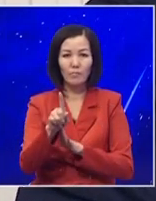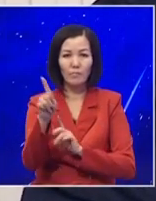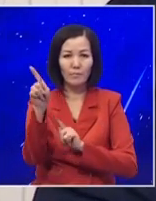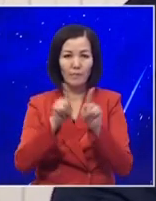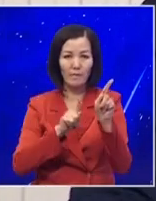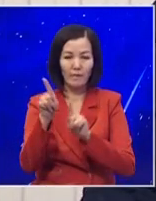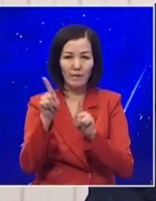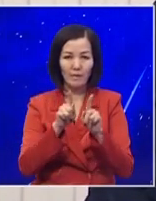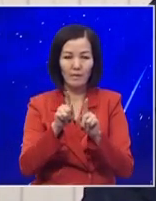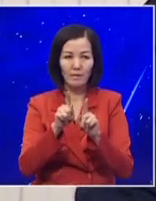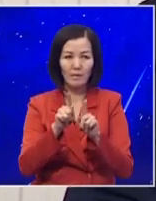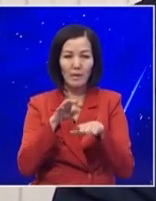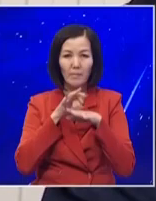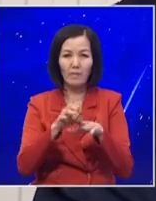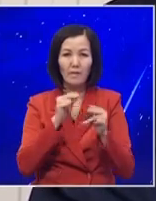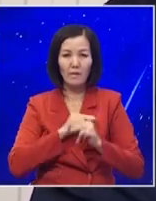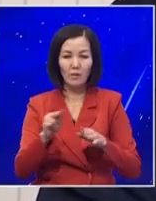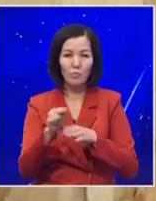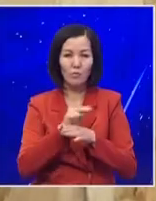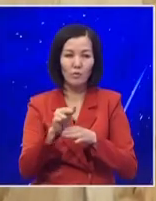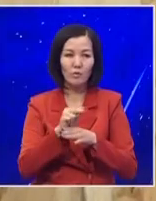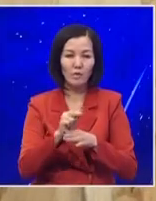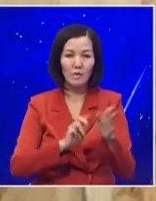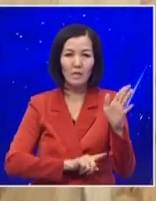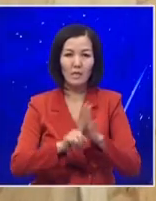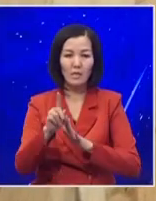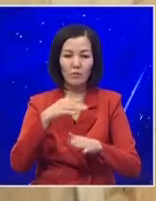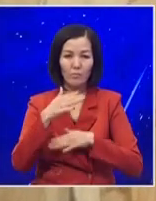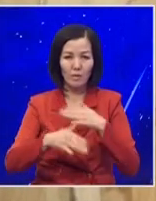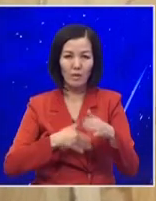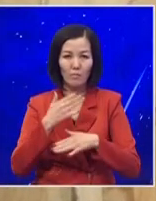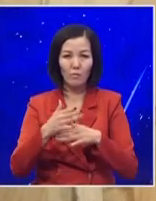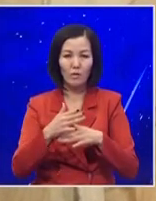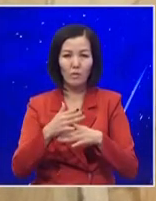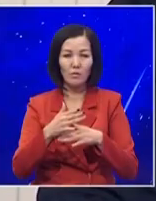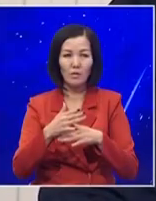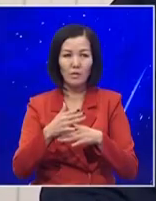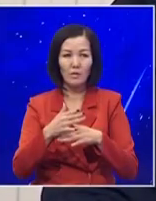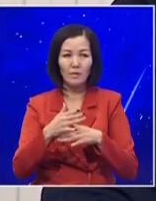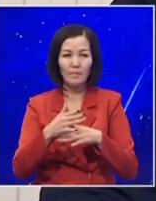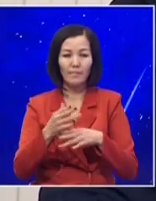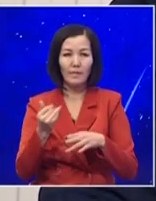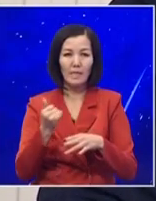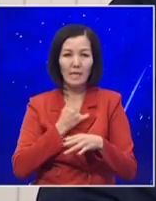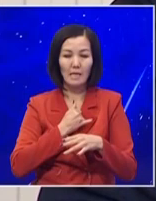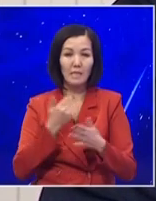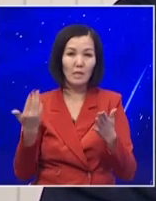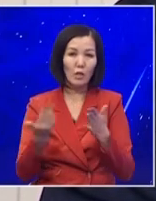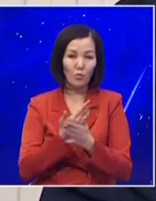после проведения некоторых работ по ремонту, мы начнем переработку сахара сырца. Ну, для нас это